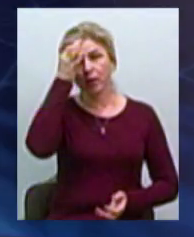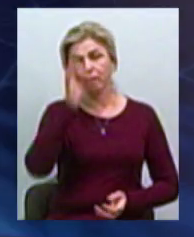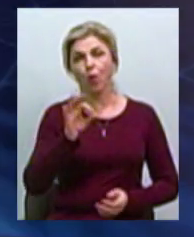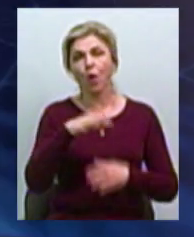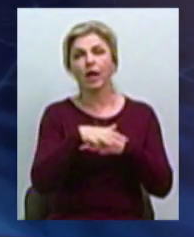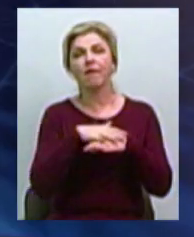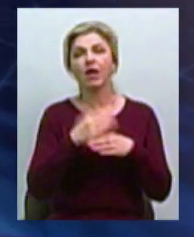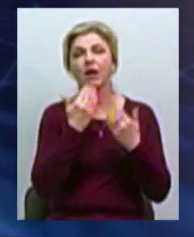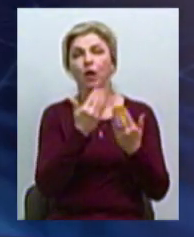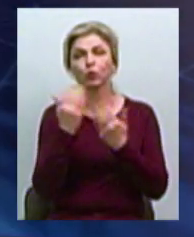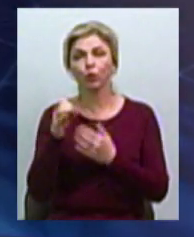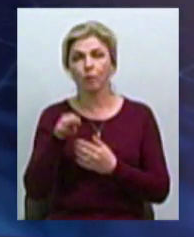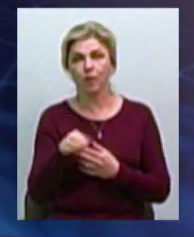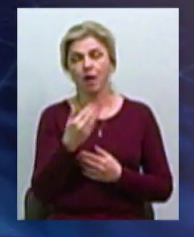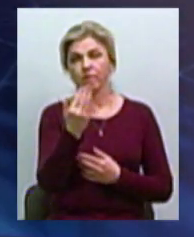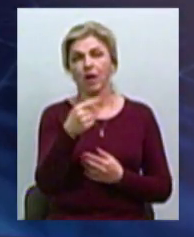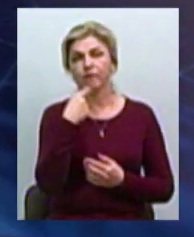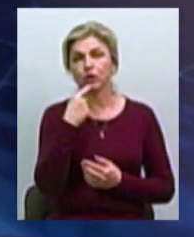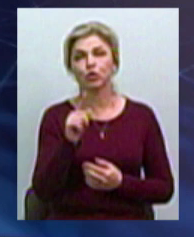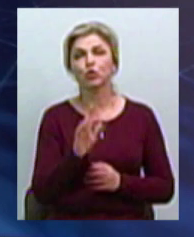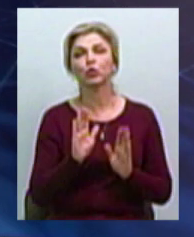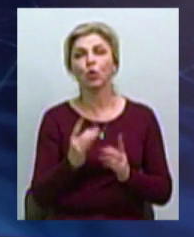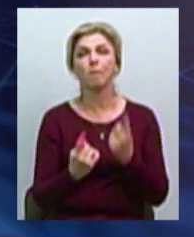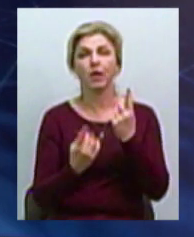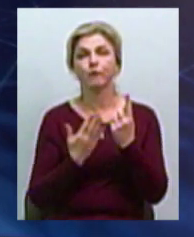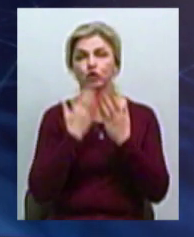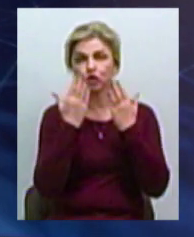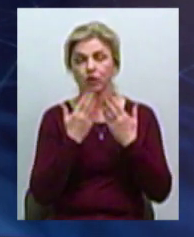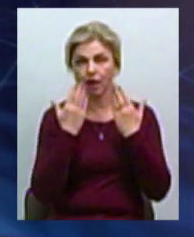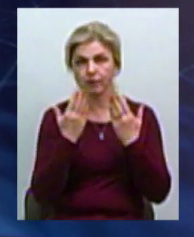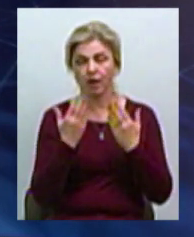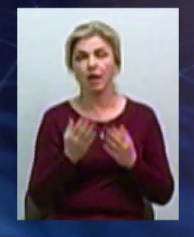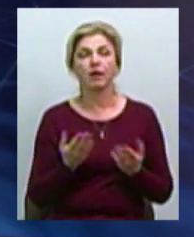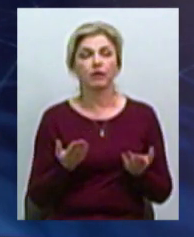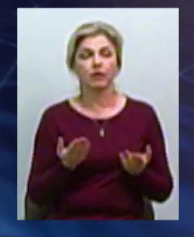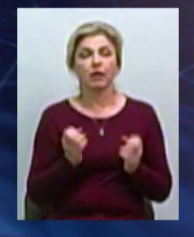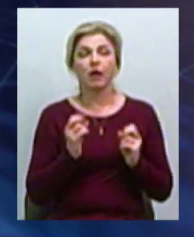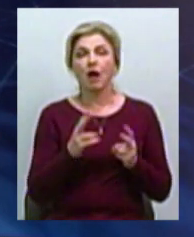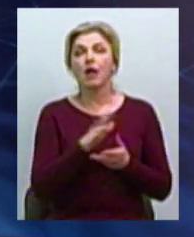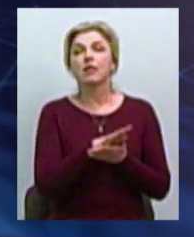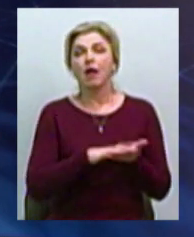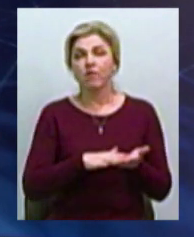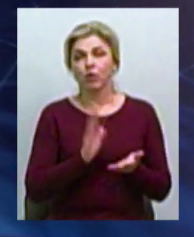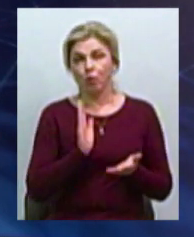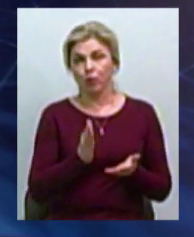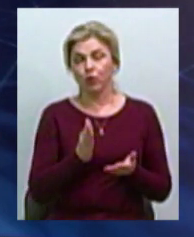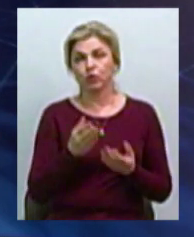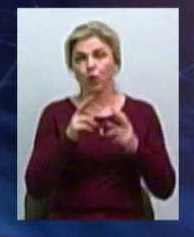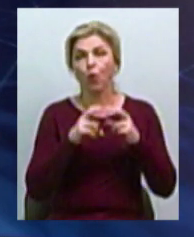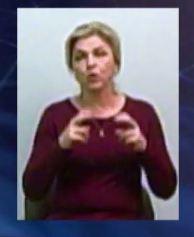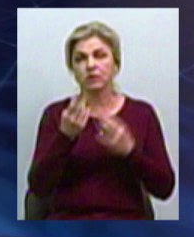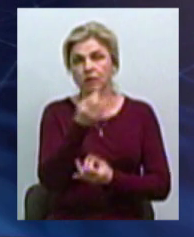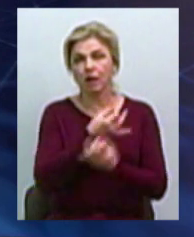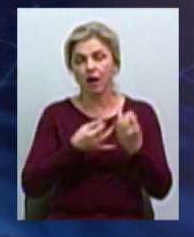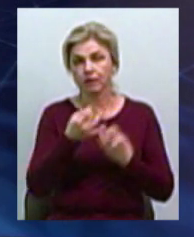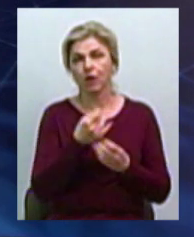ви також наголосили на тому, що це лише перше читання. Наскільки тривалим, як ви гадаєте, може бути розгляд і